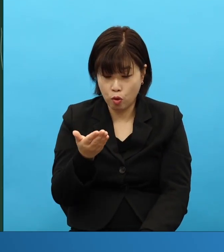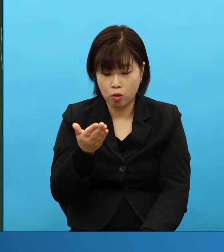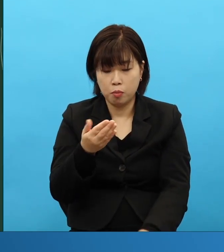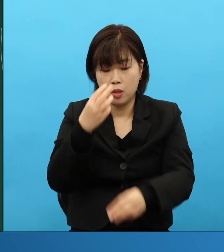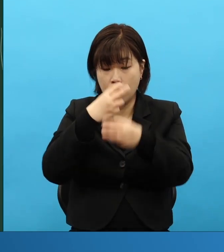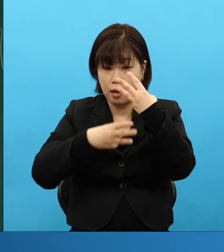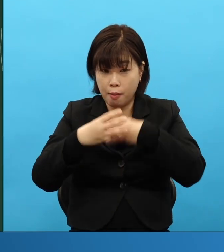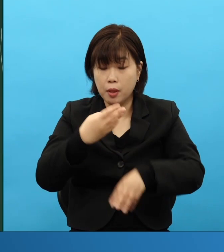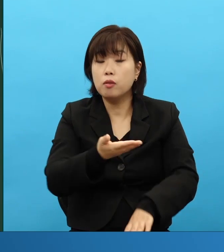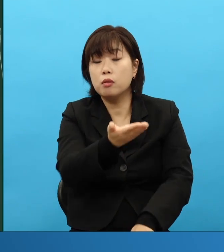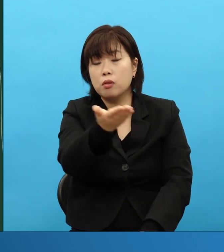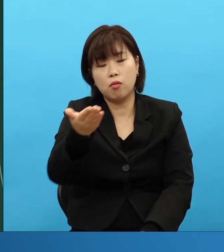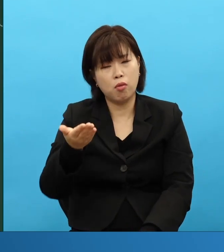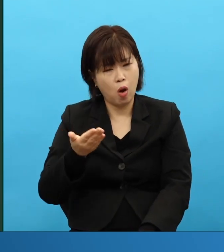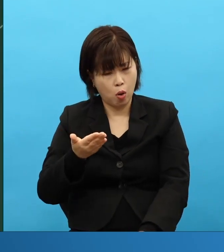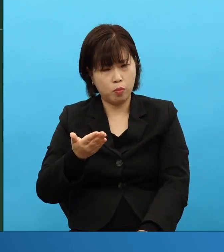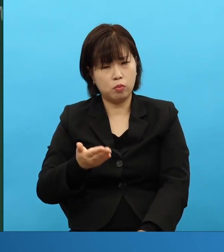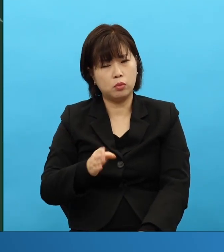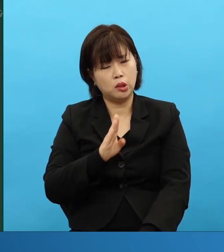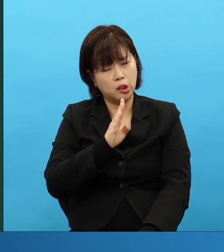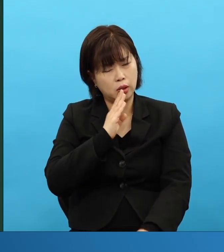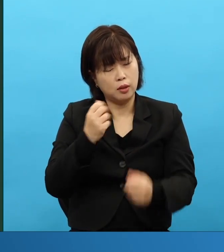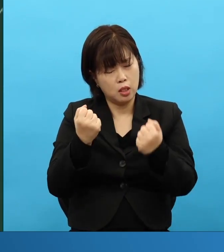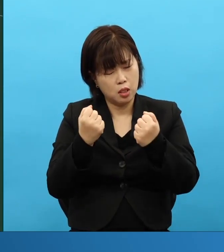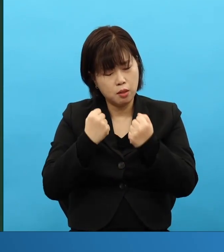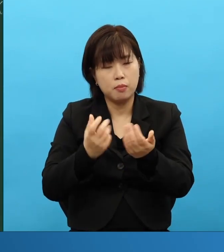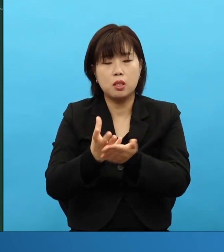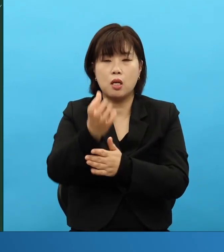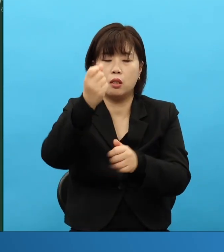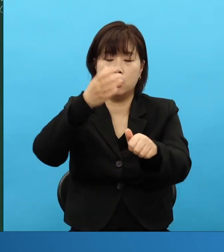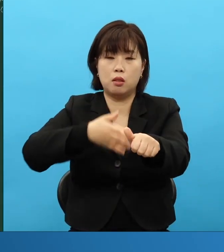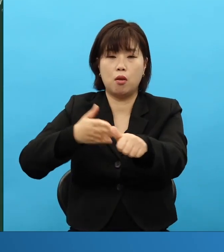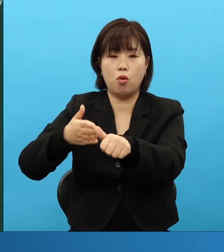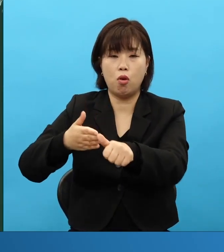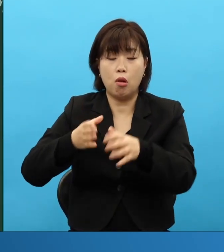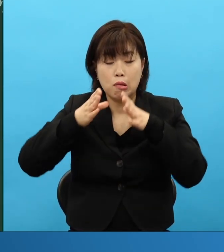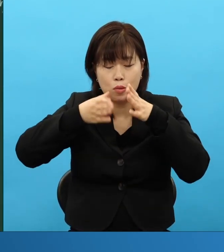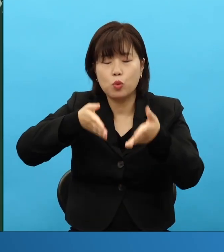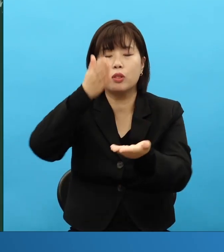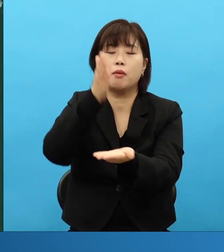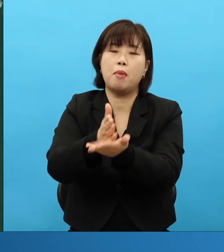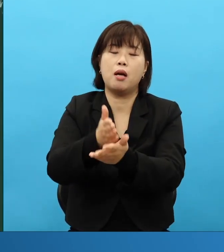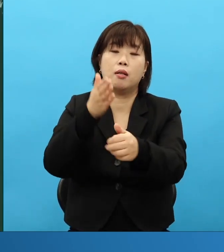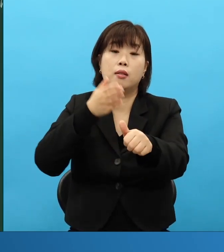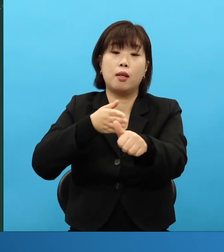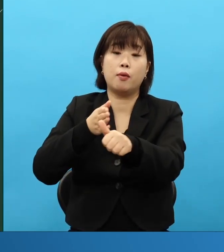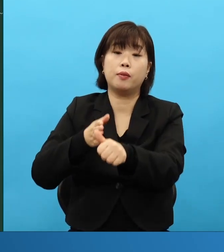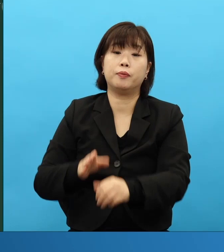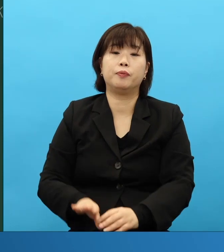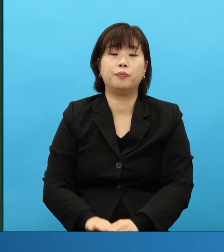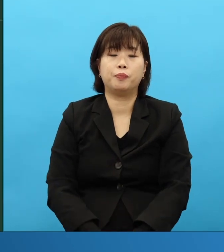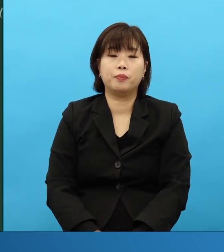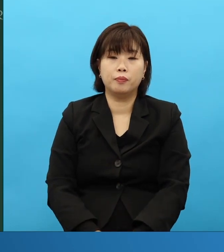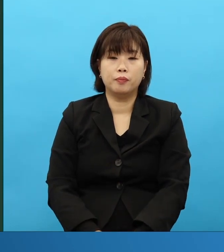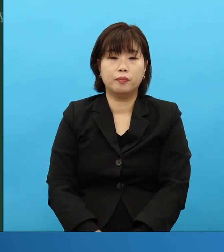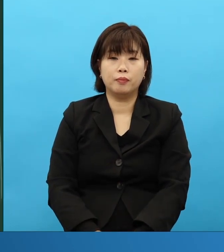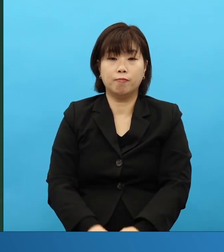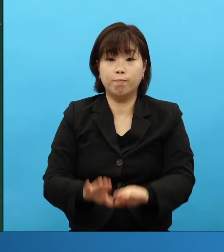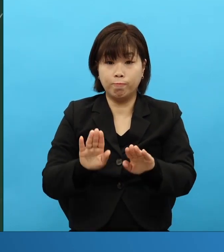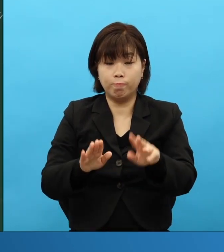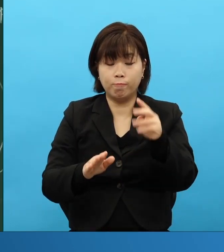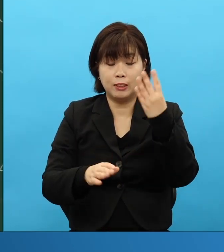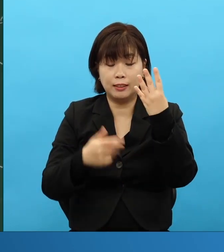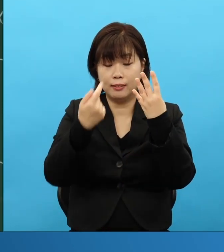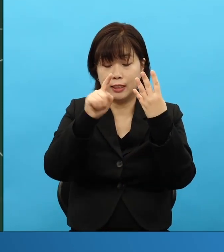really gain strength and don't be 자꾸 deceived. 속아요. But we keep on being deceived. 이게 계속 속는 시대였습니다. And this is an age